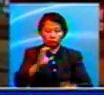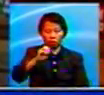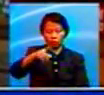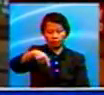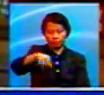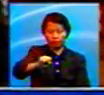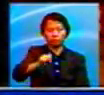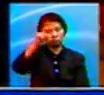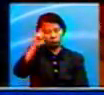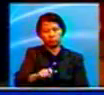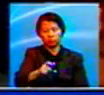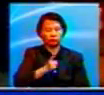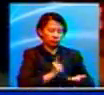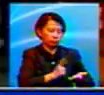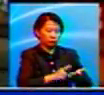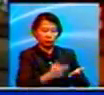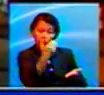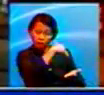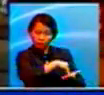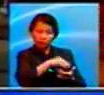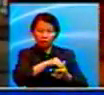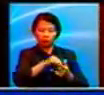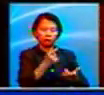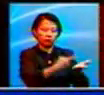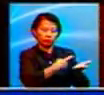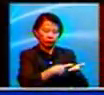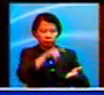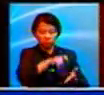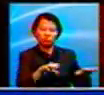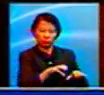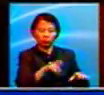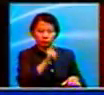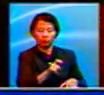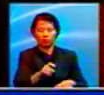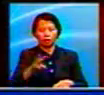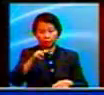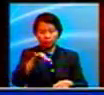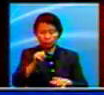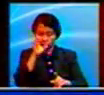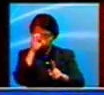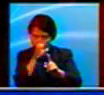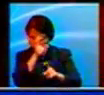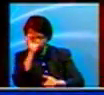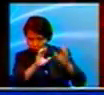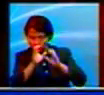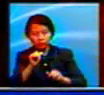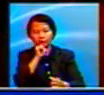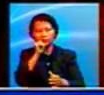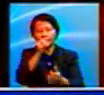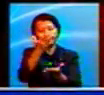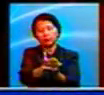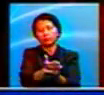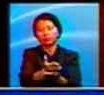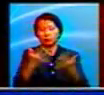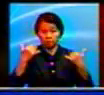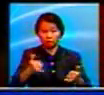itu perlu dibincangkan semula ataupun perbincangan perlu dilakukan, misi mencari tidak akan dihentikan. Ketika